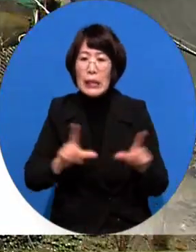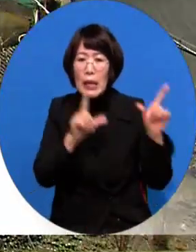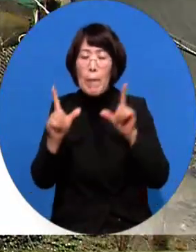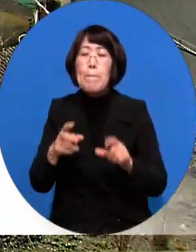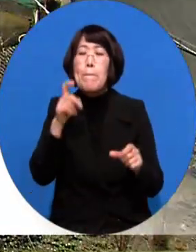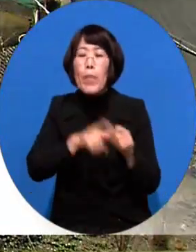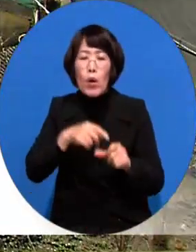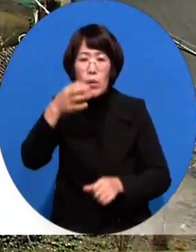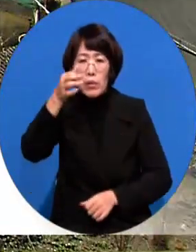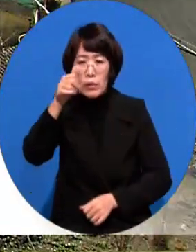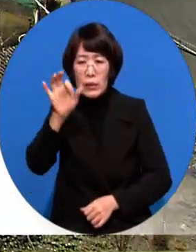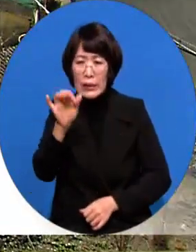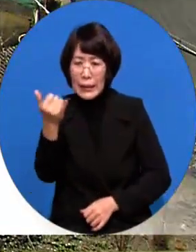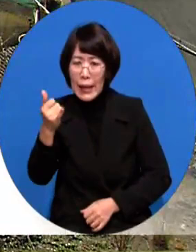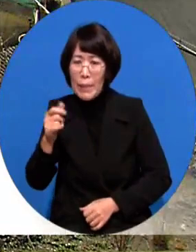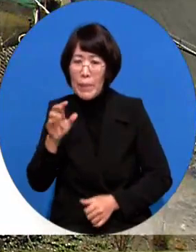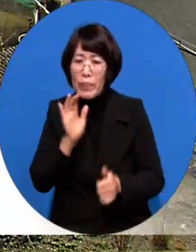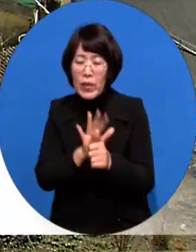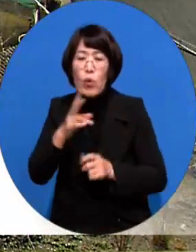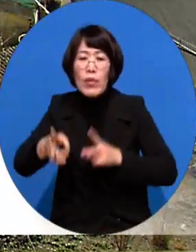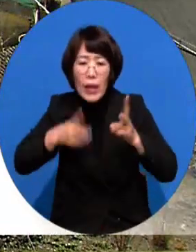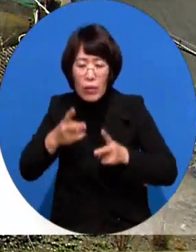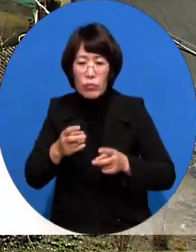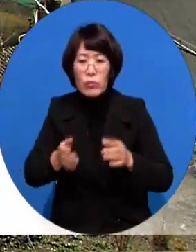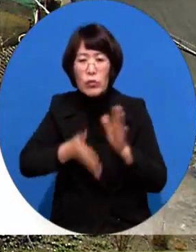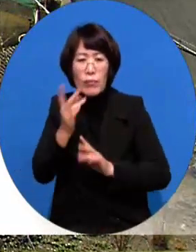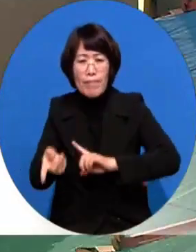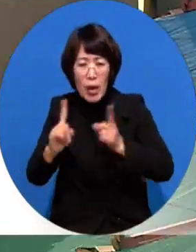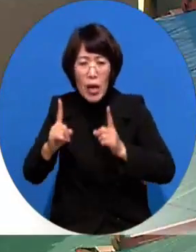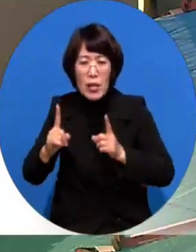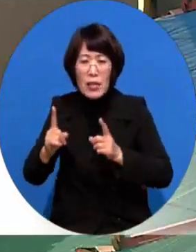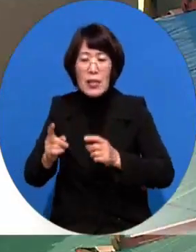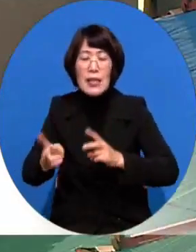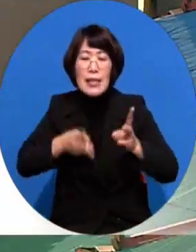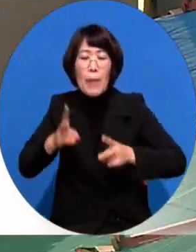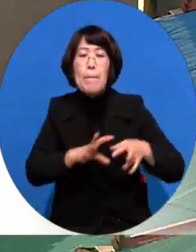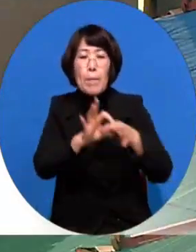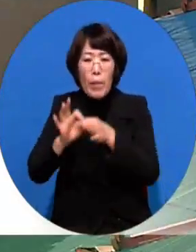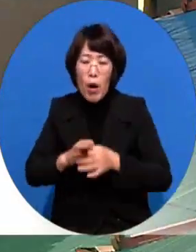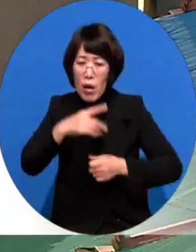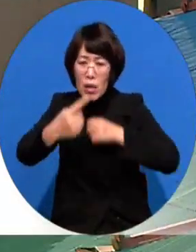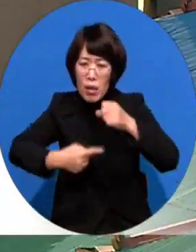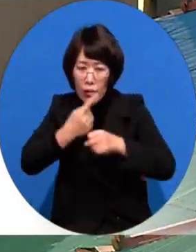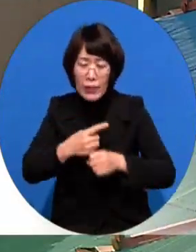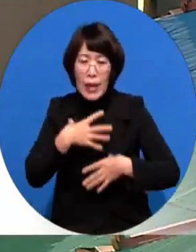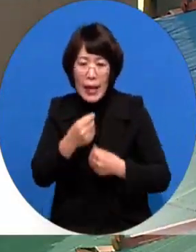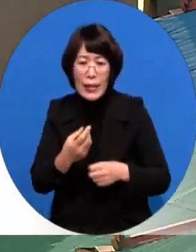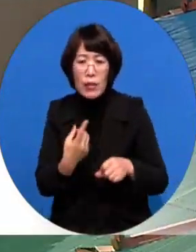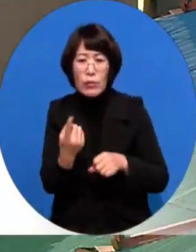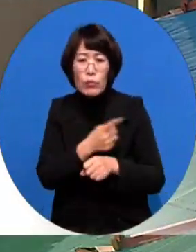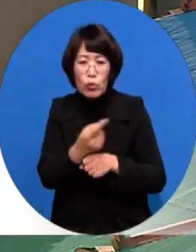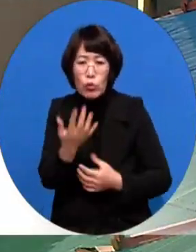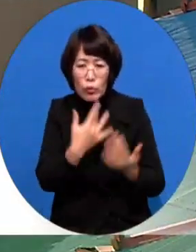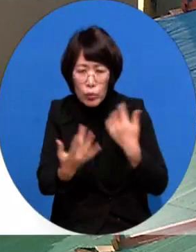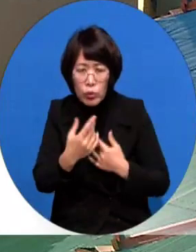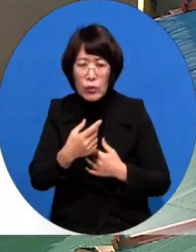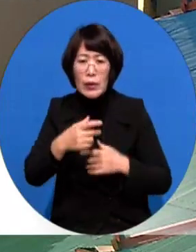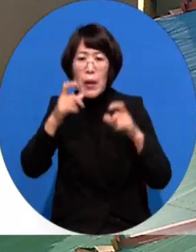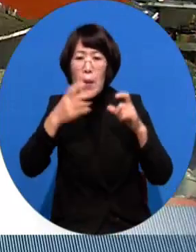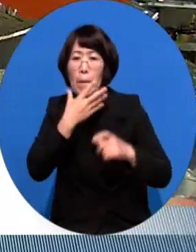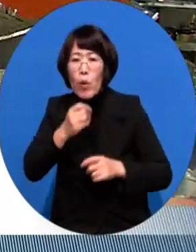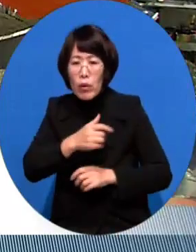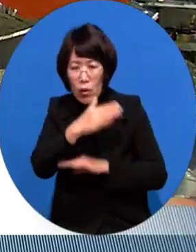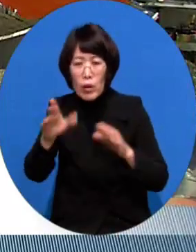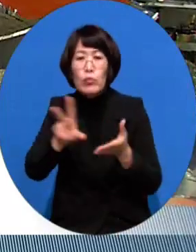생활 밀착형 스마트기술 지원사업은 도시재생 뉴딜사업과 연계 1년 안에 안전 소방 생활복지 등 지역